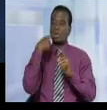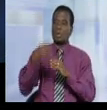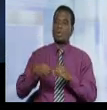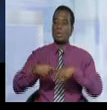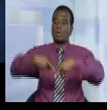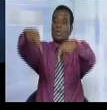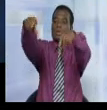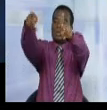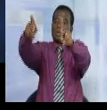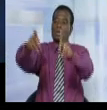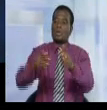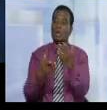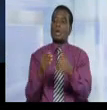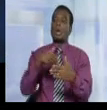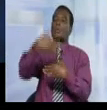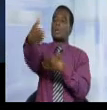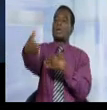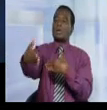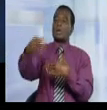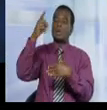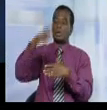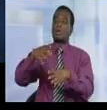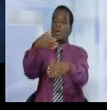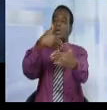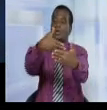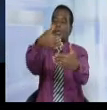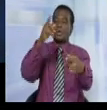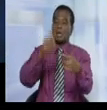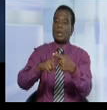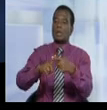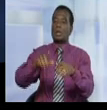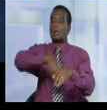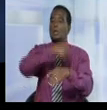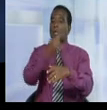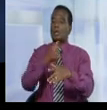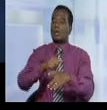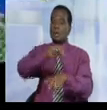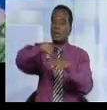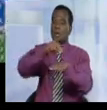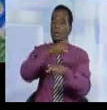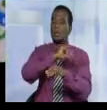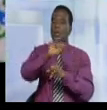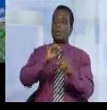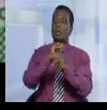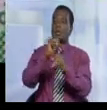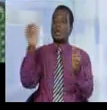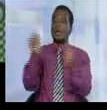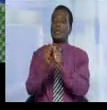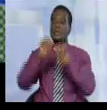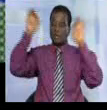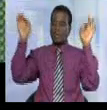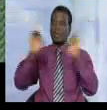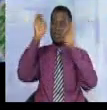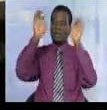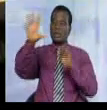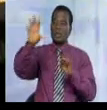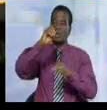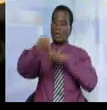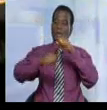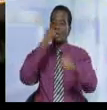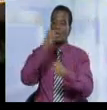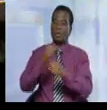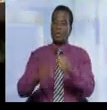ont permis par la suite d'accéder à la notoriété nationale ou internationale. Avec ce cinquantenaire, les Jessies